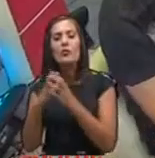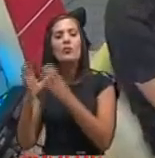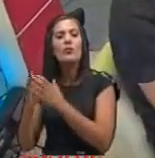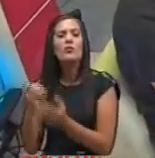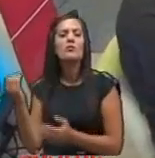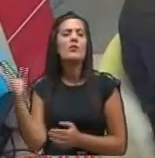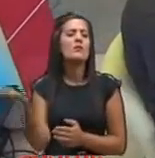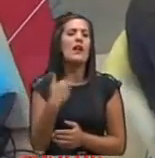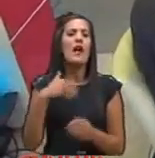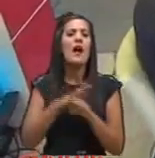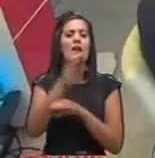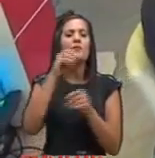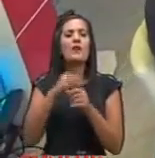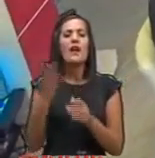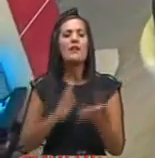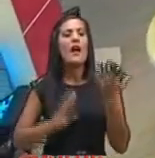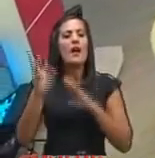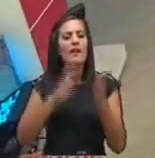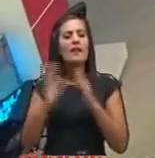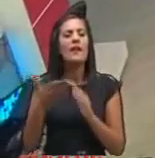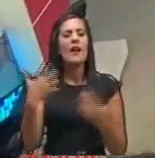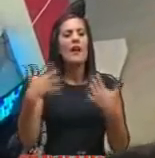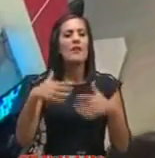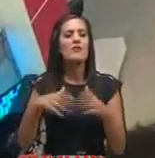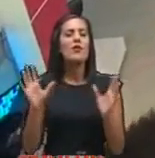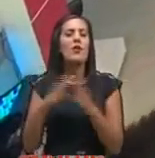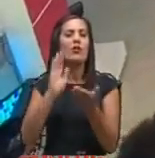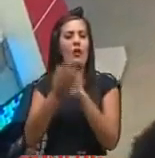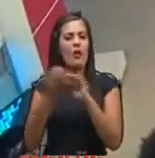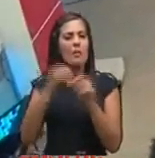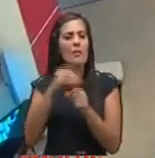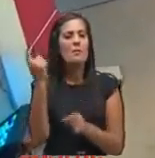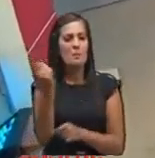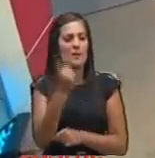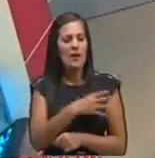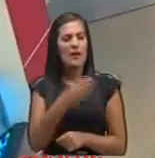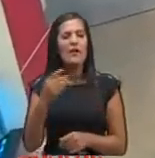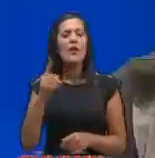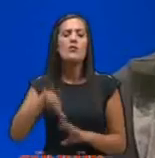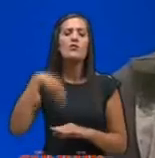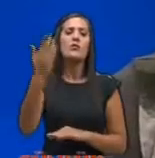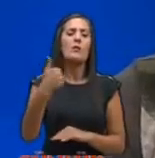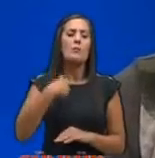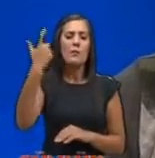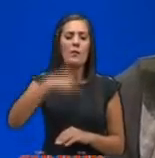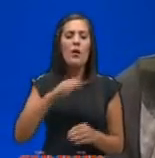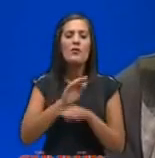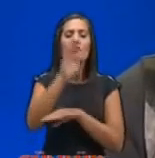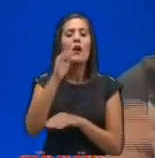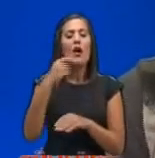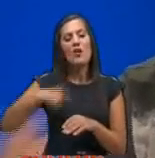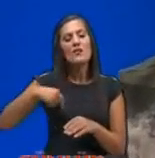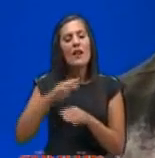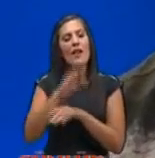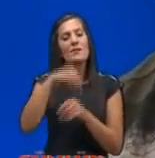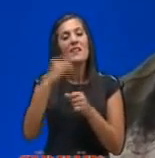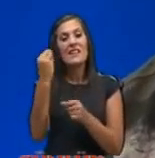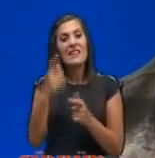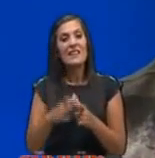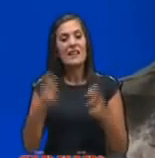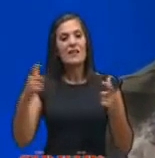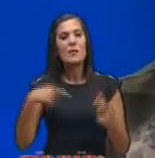gerçekçi olduğu, samimi olduğu falan. Hani güzel, enteresan bir dönemdi o. Kutlu da böyle bayağı o şarkıları biriktirmişti. Mesela albümde 20 sene önce yaptığı şarkılar da vardı. Şimdi 25 sene oldu